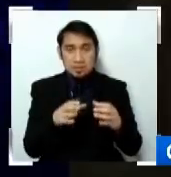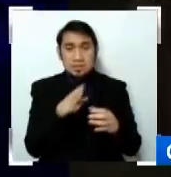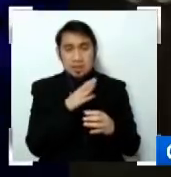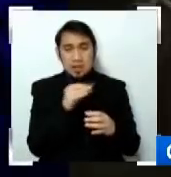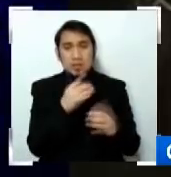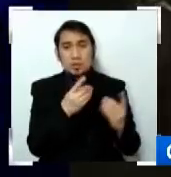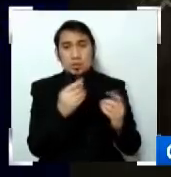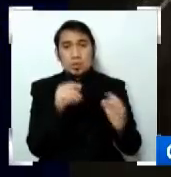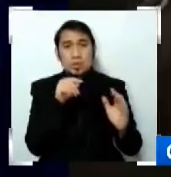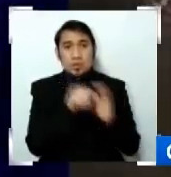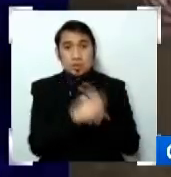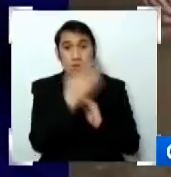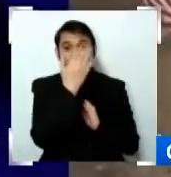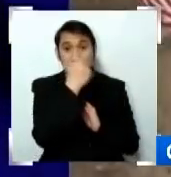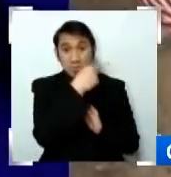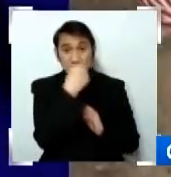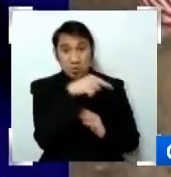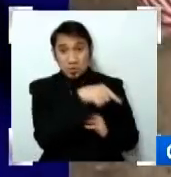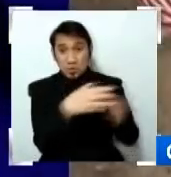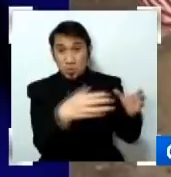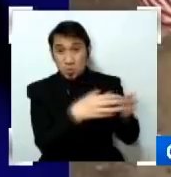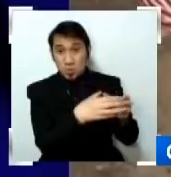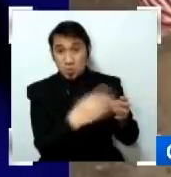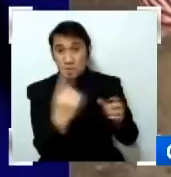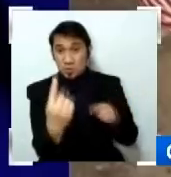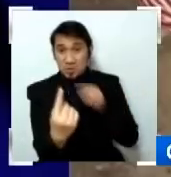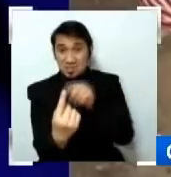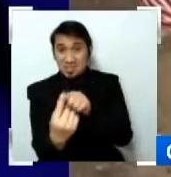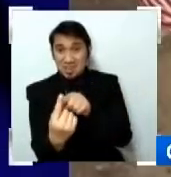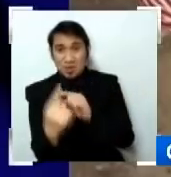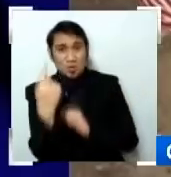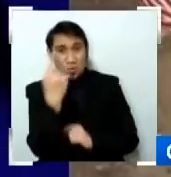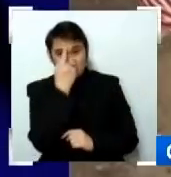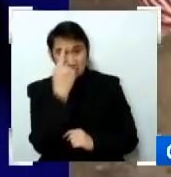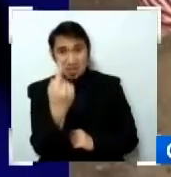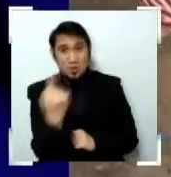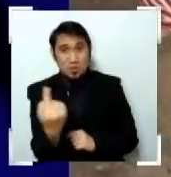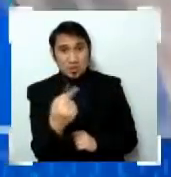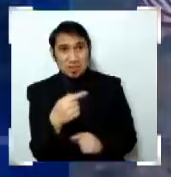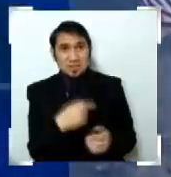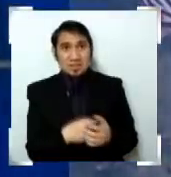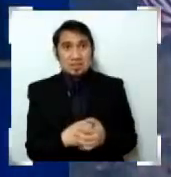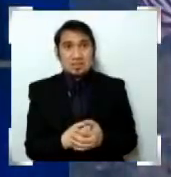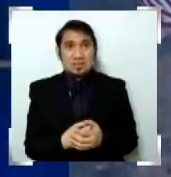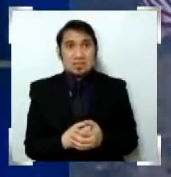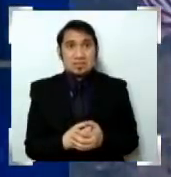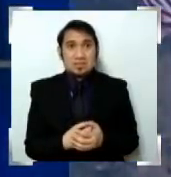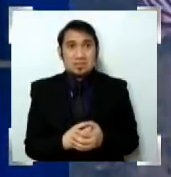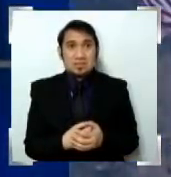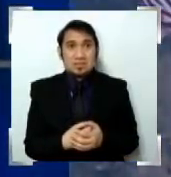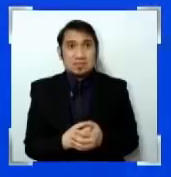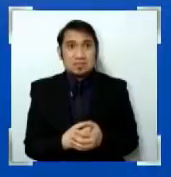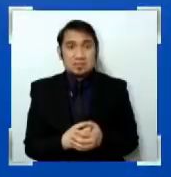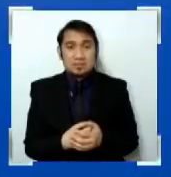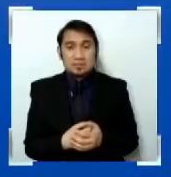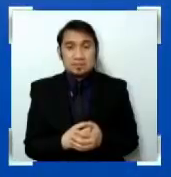nila, pinagtulungan nila ang isang helpless na tao. Ako si Emil Sumangil, ang inyong saksi.